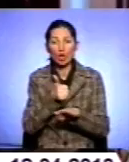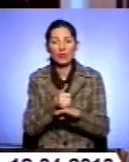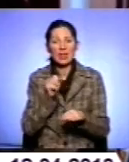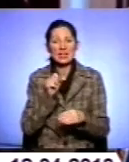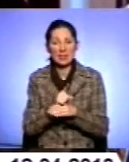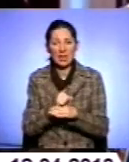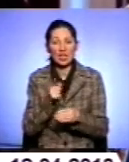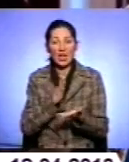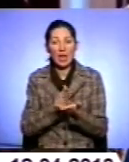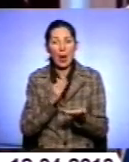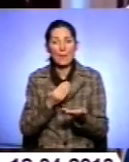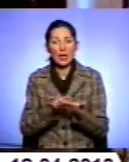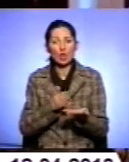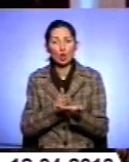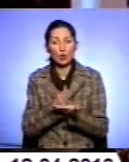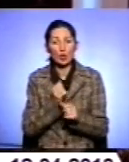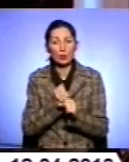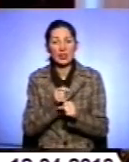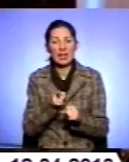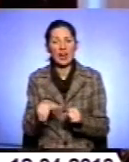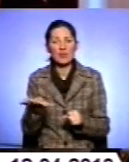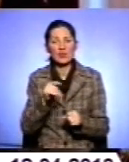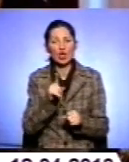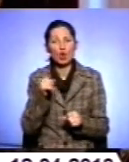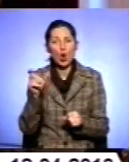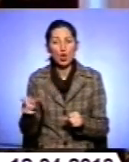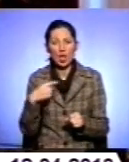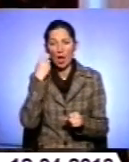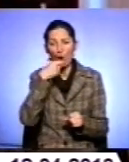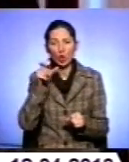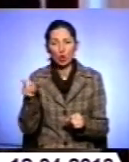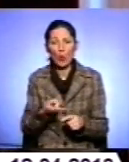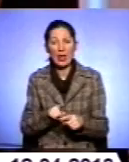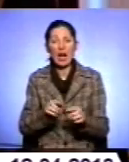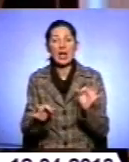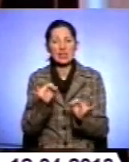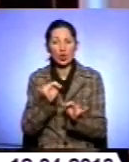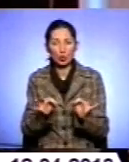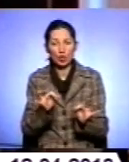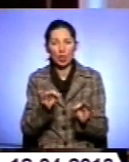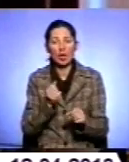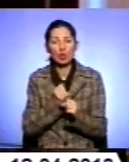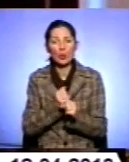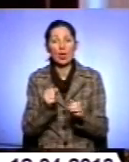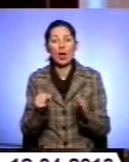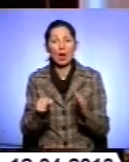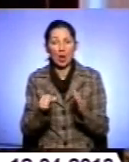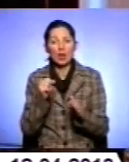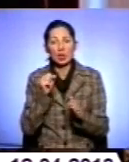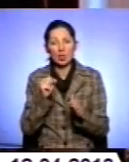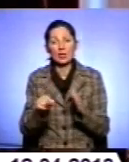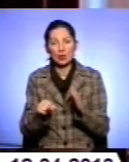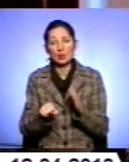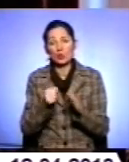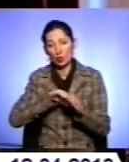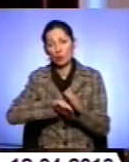перед службою, це зробити те все, що людина, особа, яка засуджена, тобто яка скоїла гріх, або ми кажемо злочин,